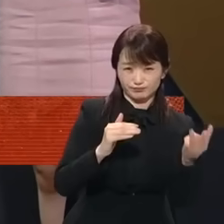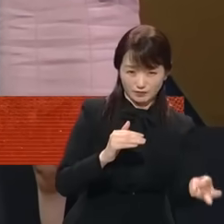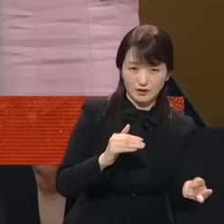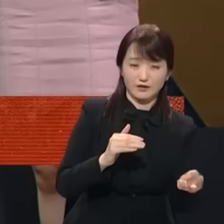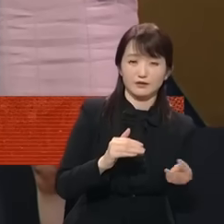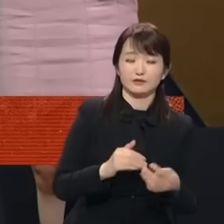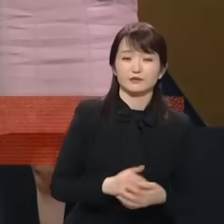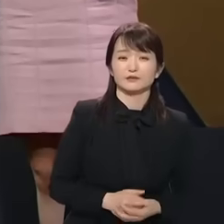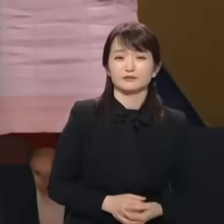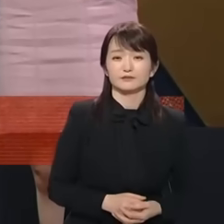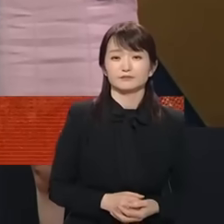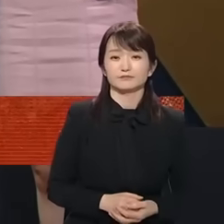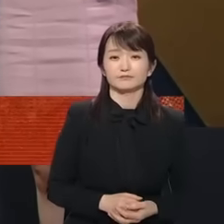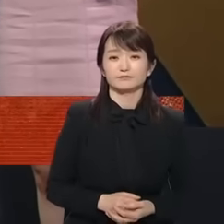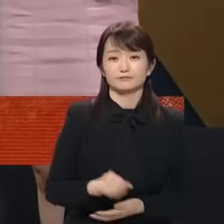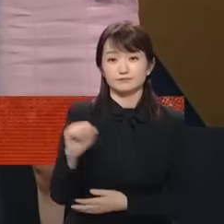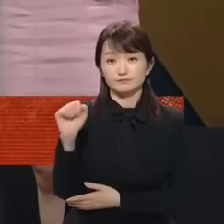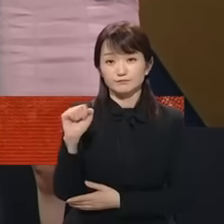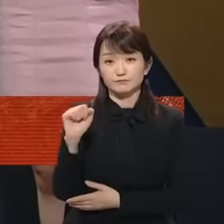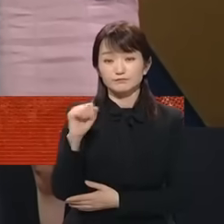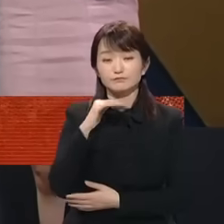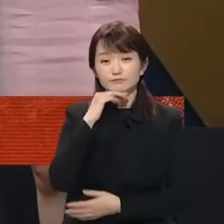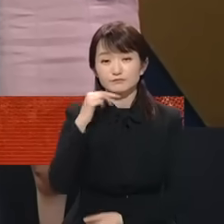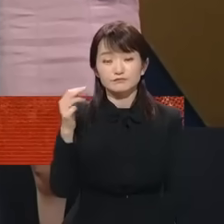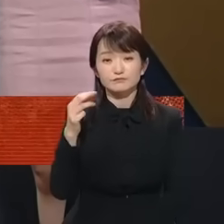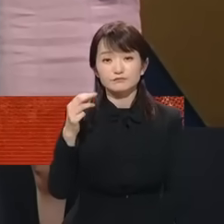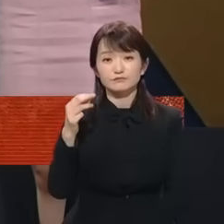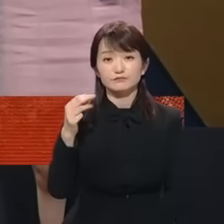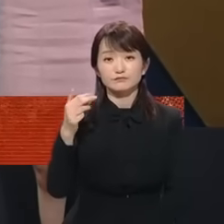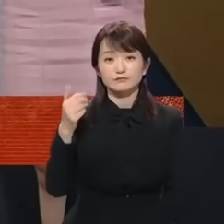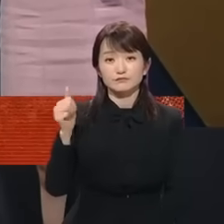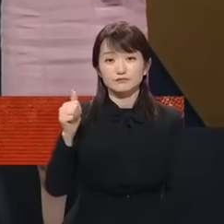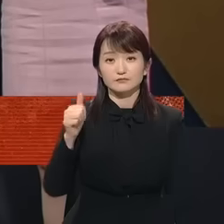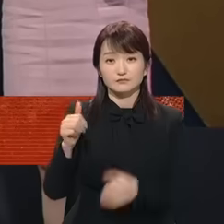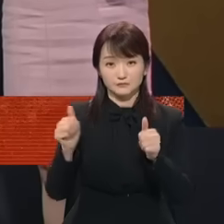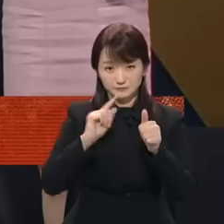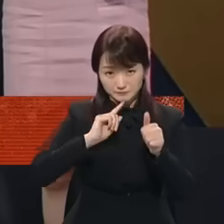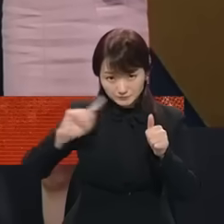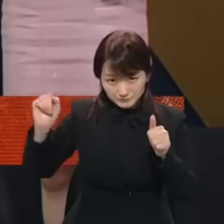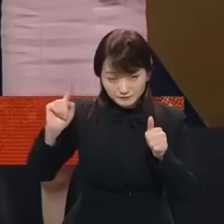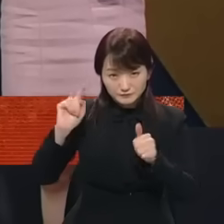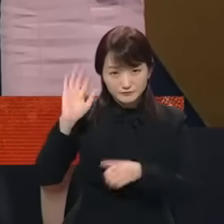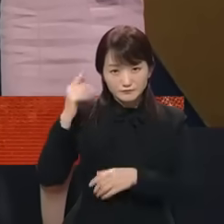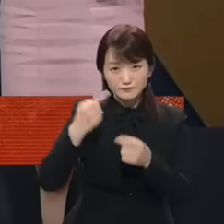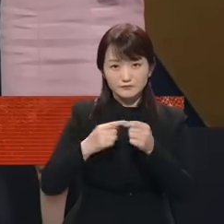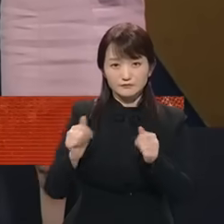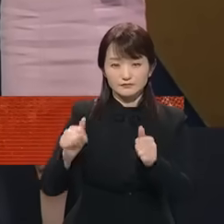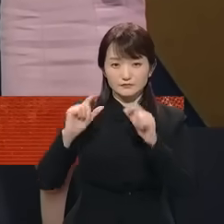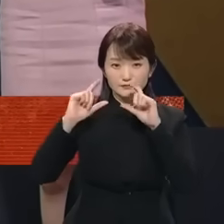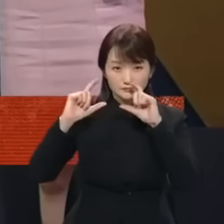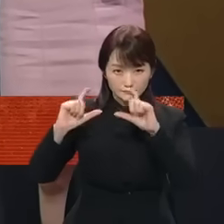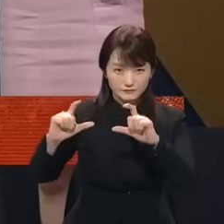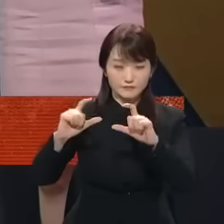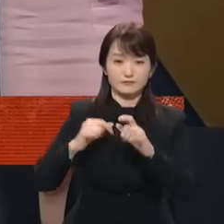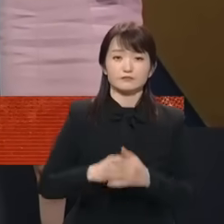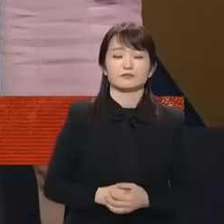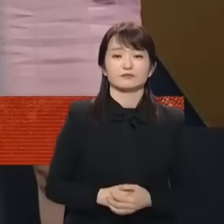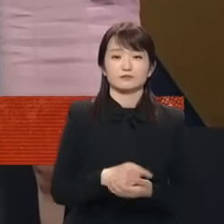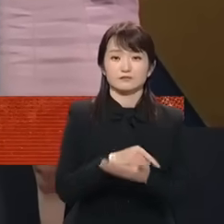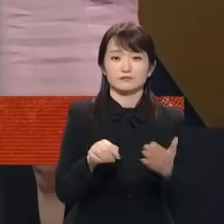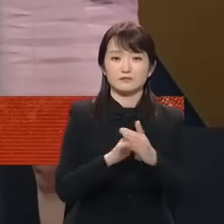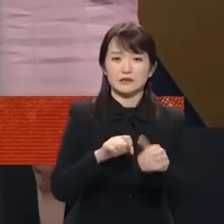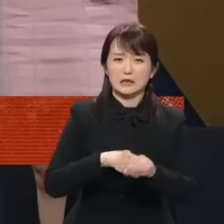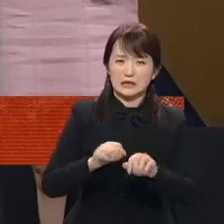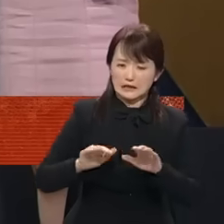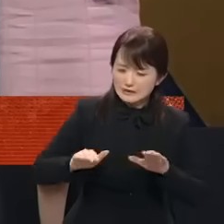사고가 벌어집니다 운전자였던 80대 남성은 재판에 넘겨졌고 최근 일심 판결이 나왔는데요 유족은